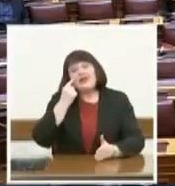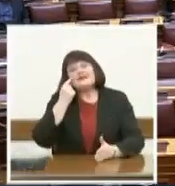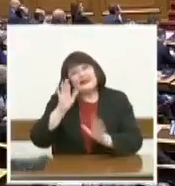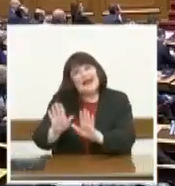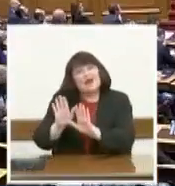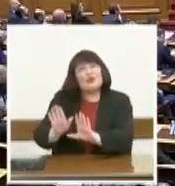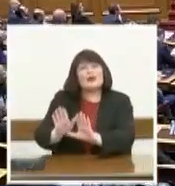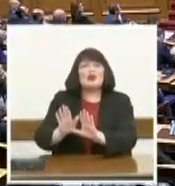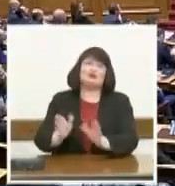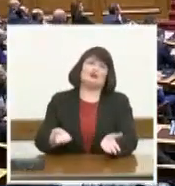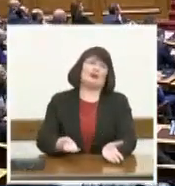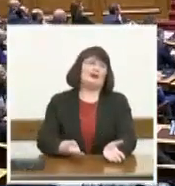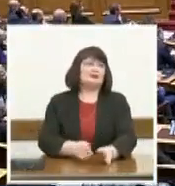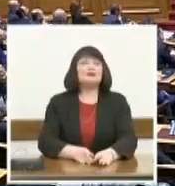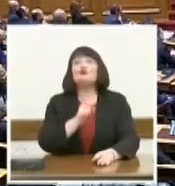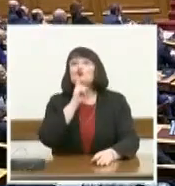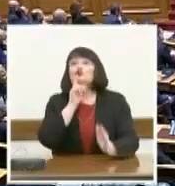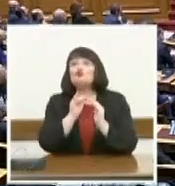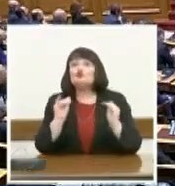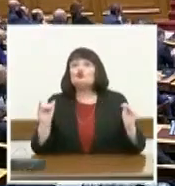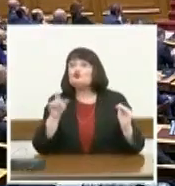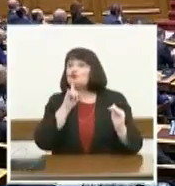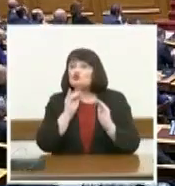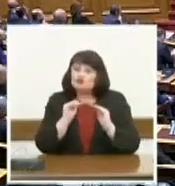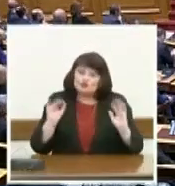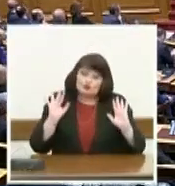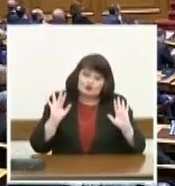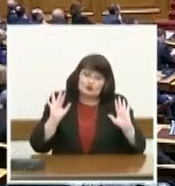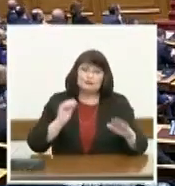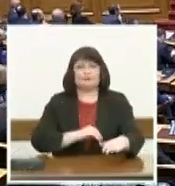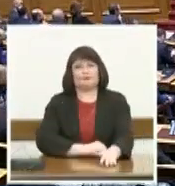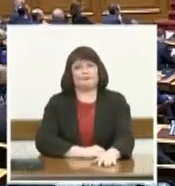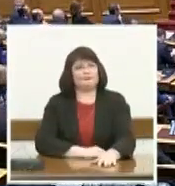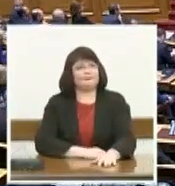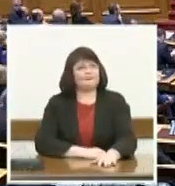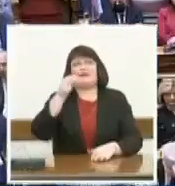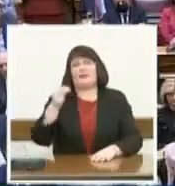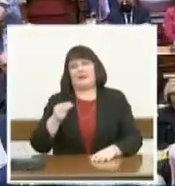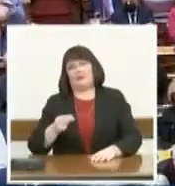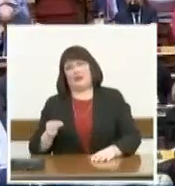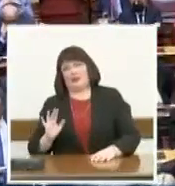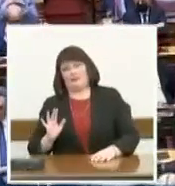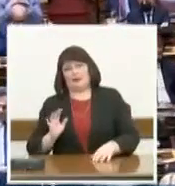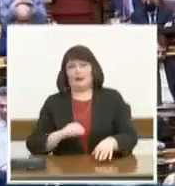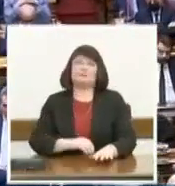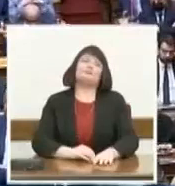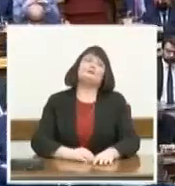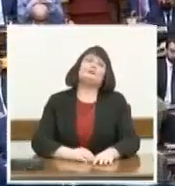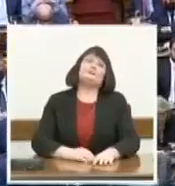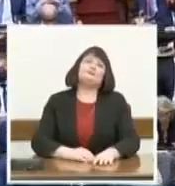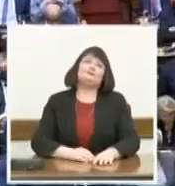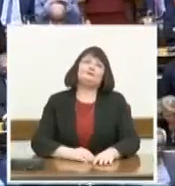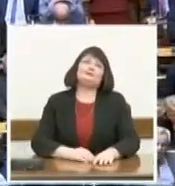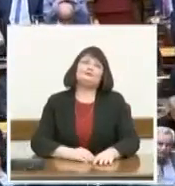του γραφείο. Διαλέξτε στη Νέα Δημοκρατία επιτέλους. Τι από τα δύο προτιμάτε. Ελάτε, κυρία Βολουδάκη. Ότι ήταν ένας άβουλος πρωθυπουργός που κάνανε